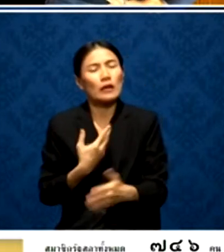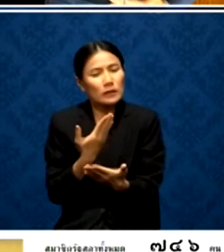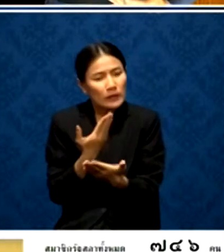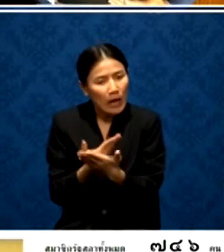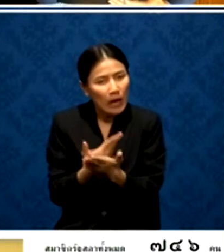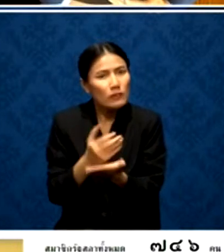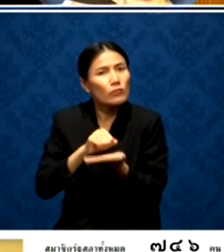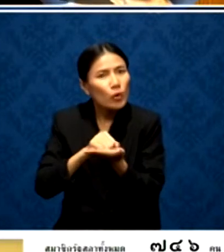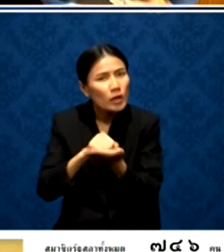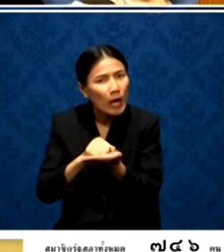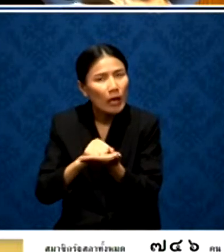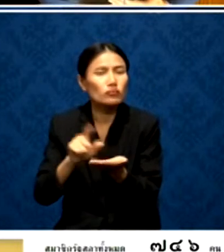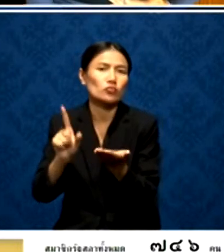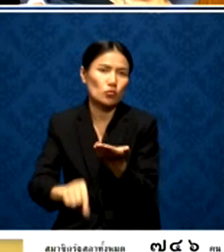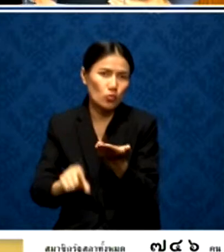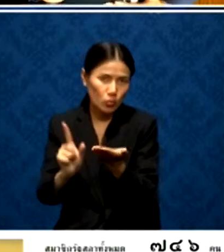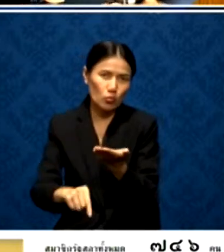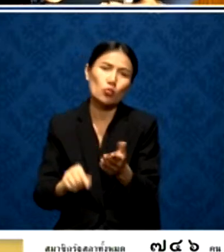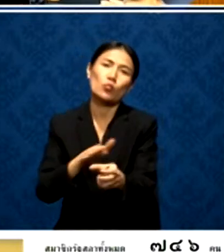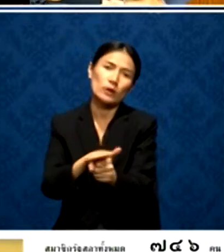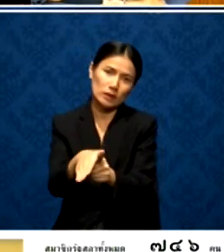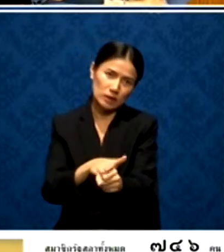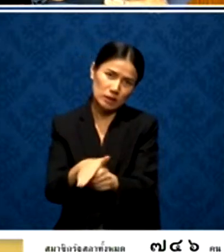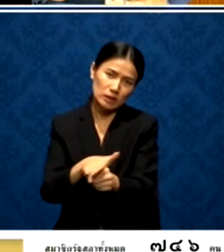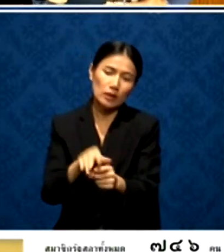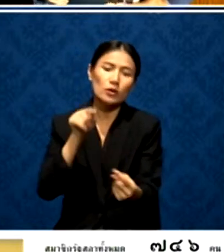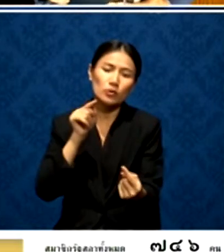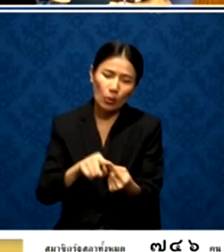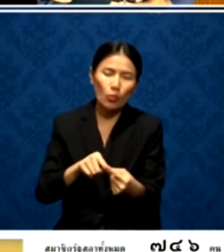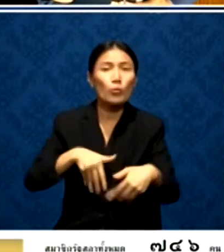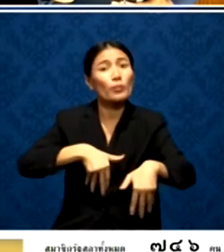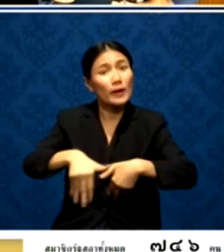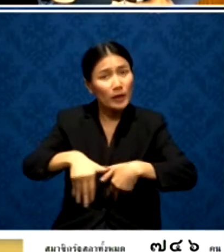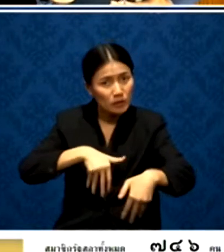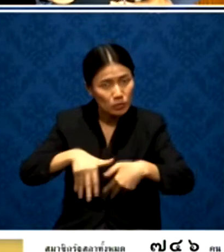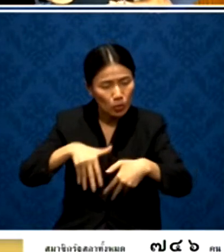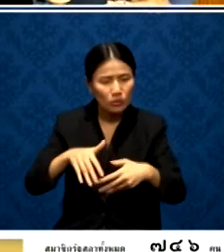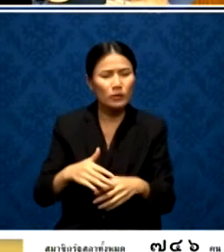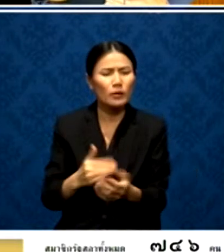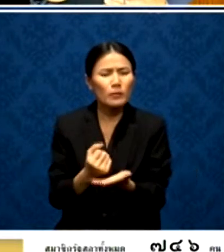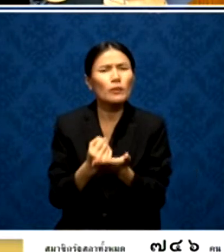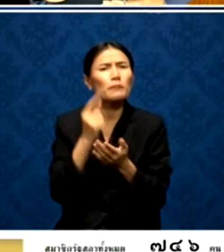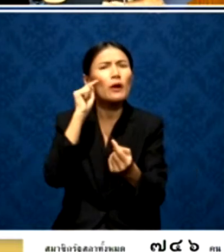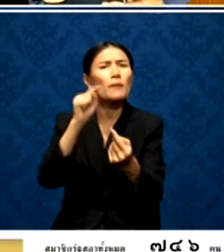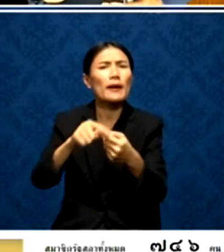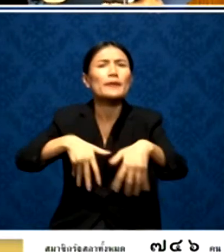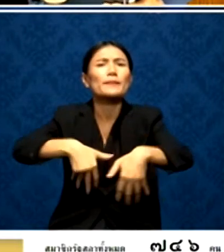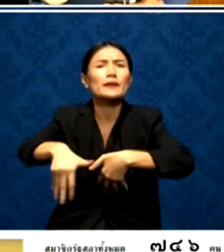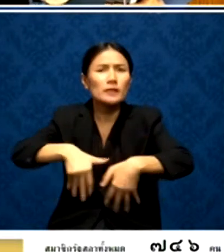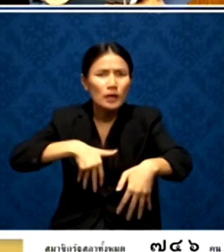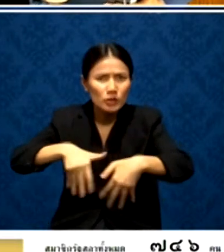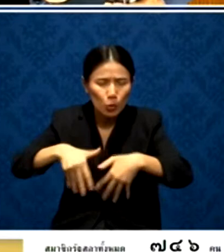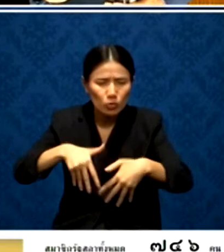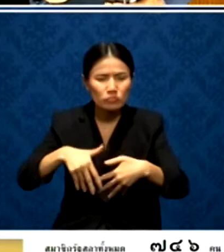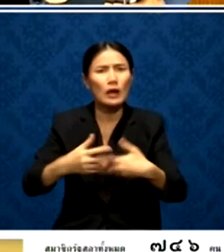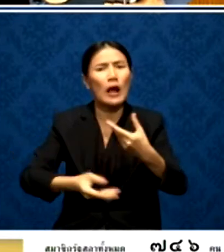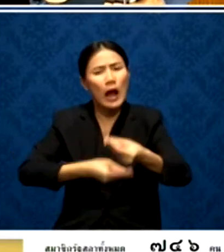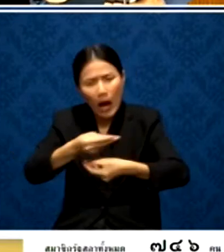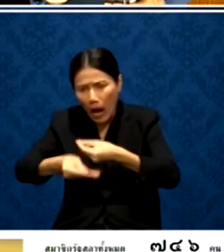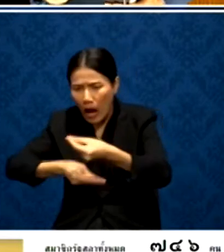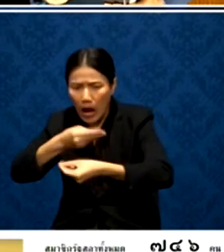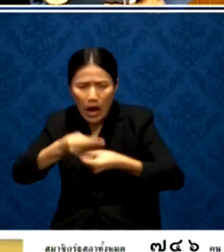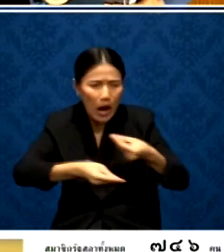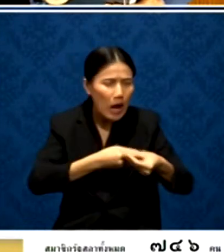บริการที่เป็นธรรมเหมาะสมกับค่าครองชีพเพื่ออำนวยความสะดวกให้ประชาชนเปิดประตูการค้าข